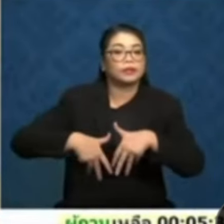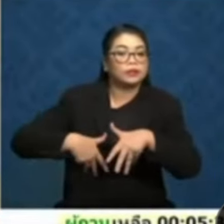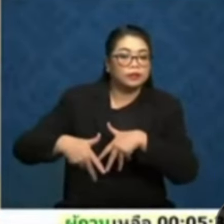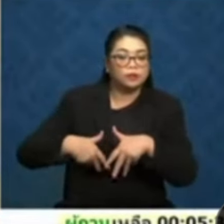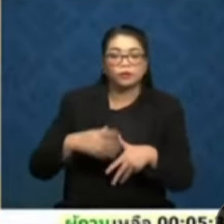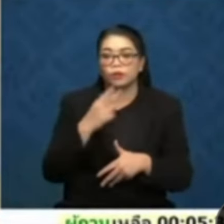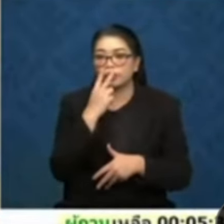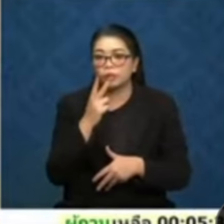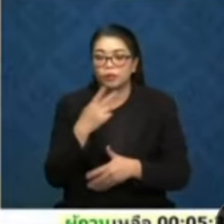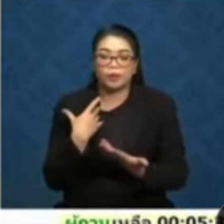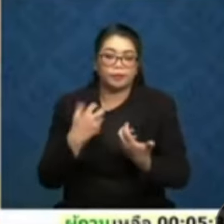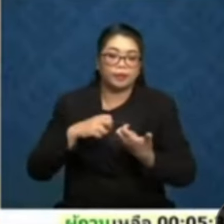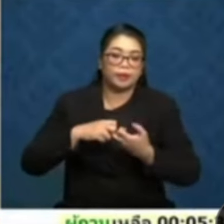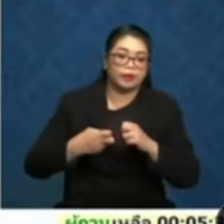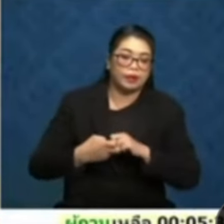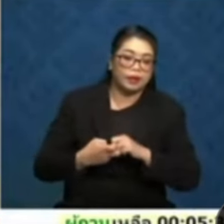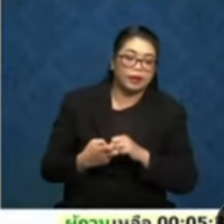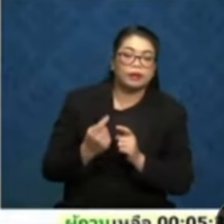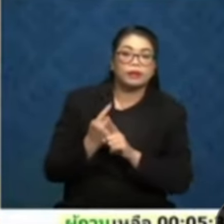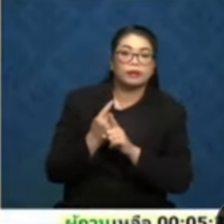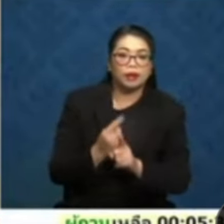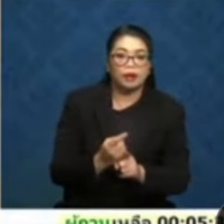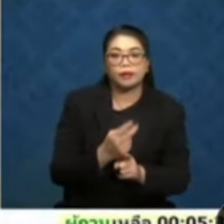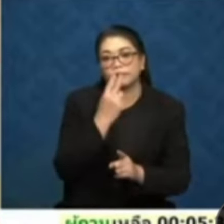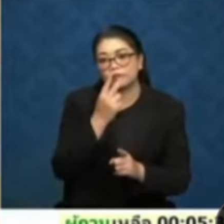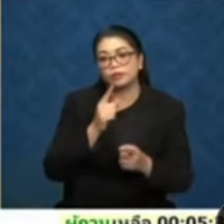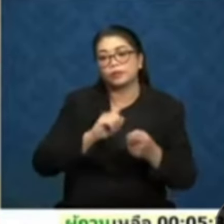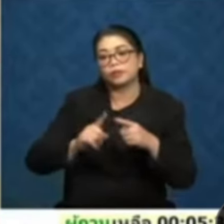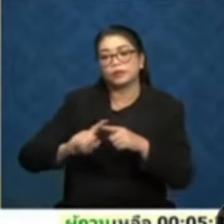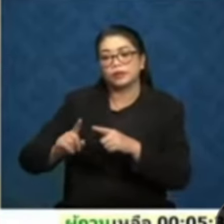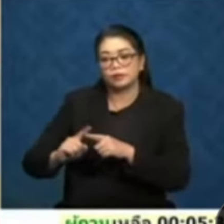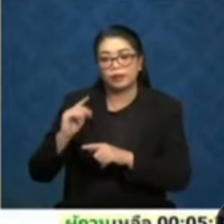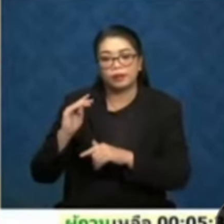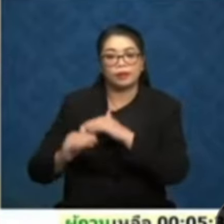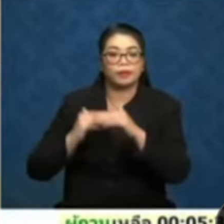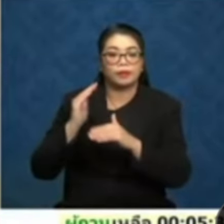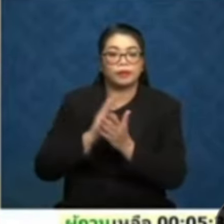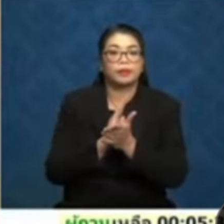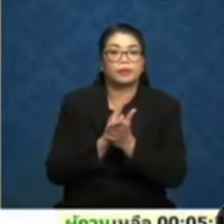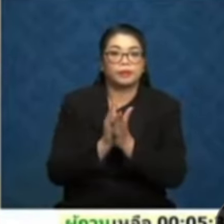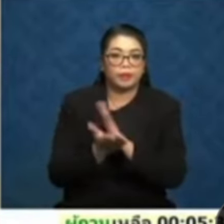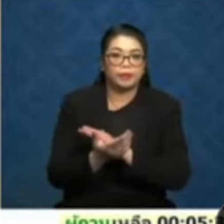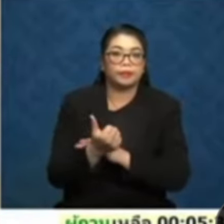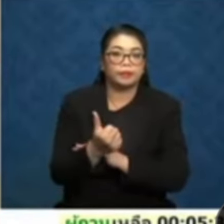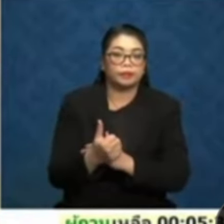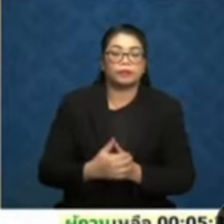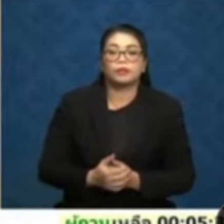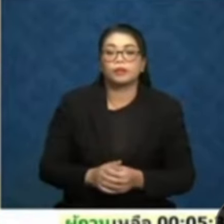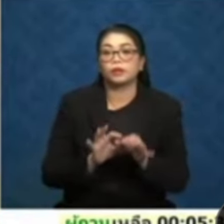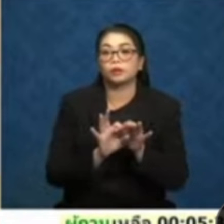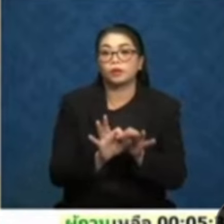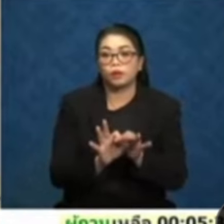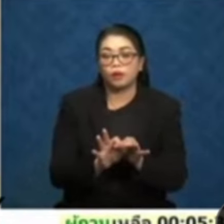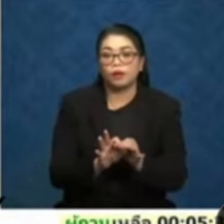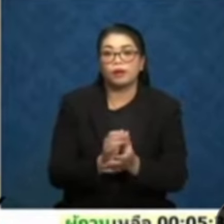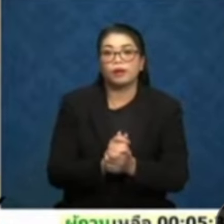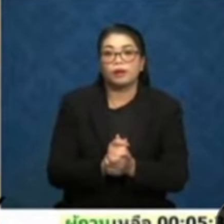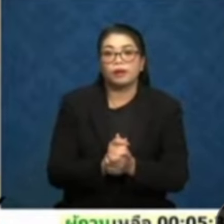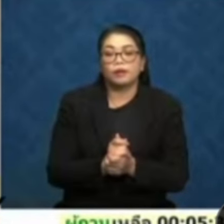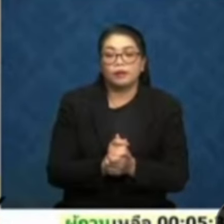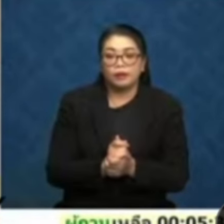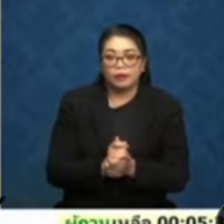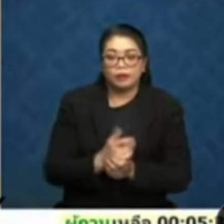ยังประสบปัญหาตามมาหลังจากนั้นเนี่ยก็สามารถที่จะปรับมาตรการต่อๆไปได้นั้นในความเป็นห่วงที่ทางท่านณัฐพงษ์ได้กล่าว